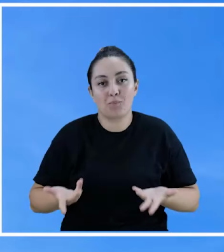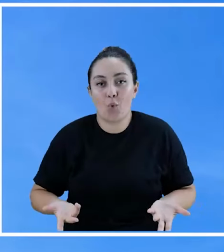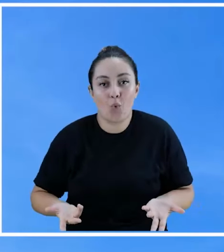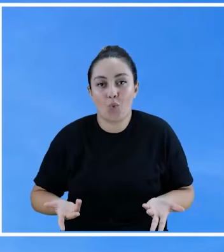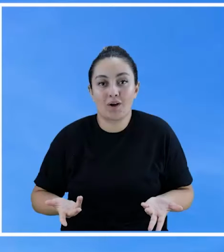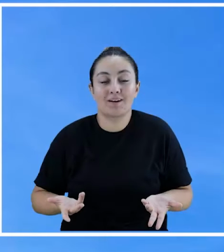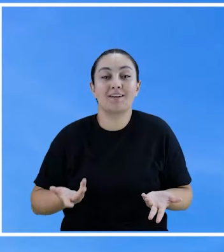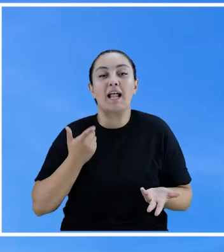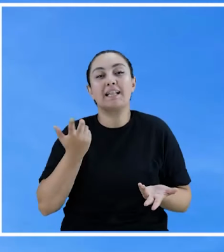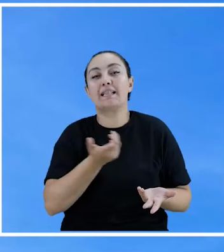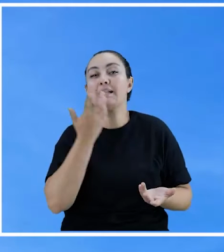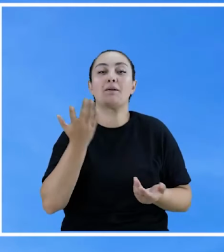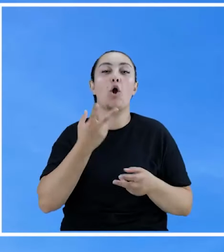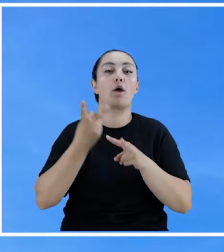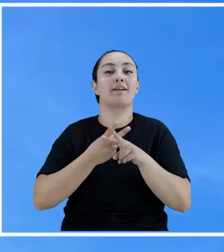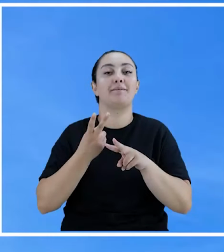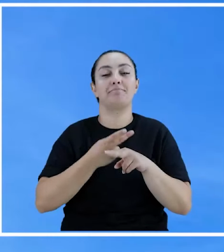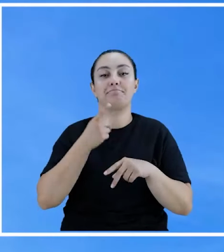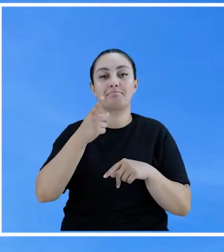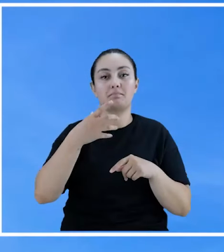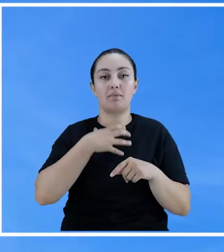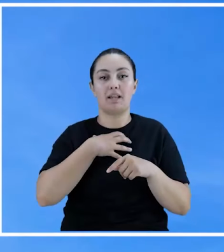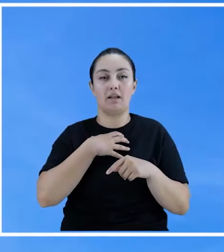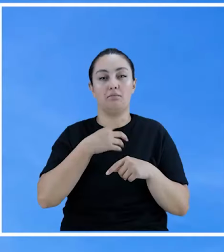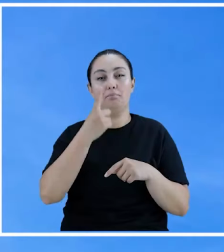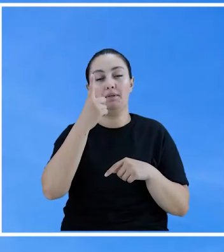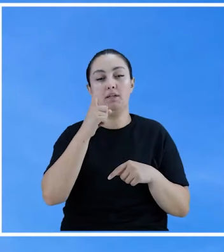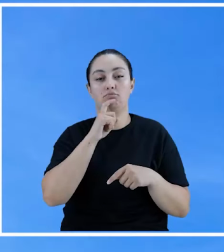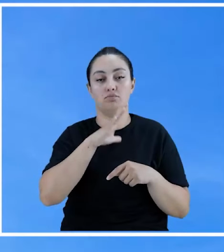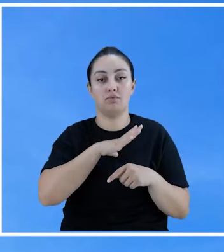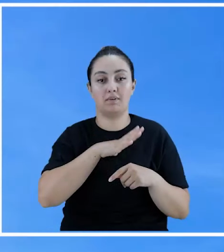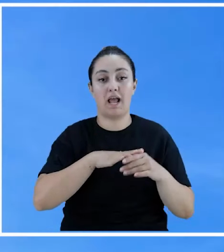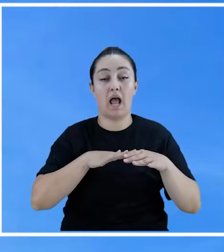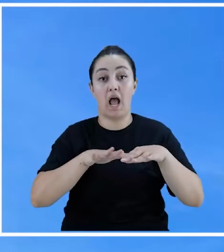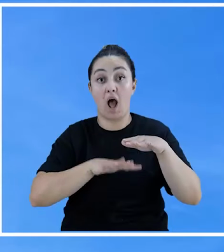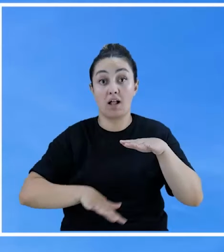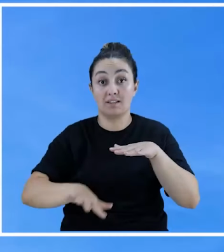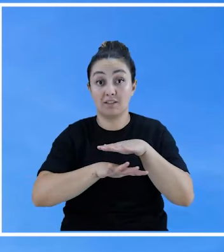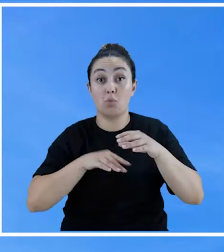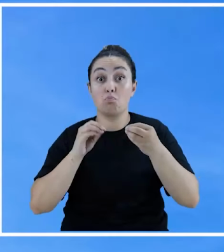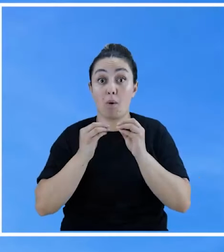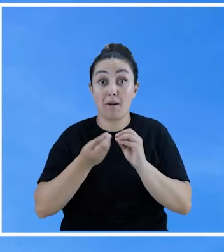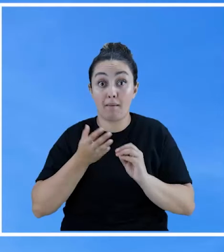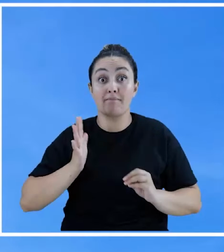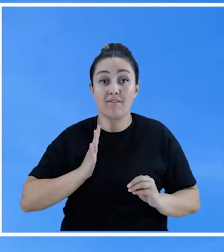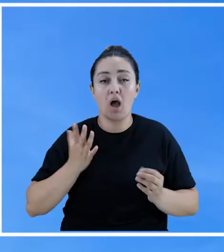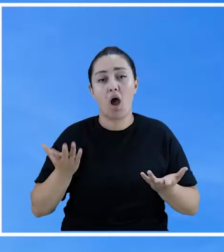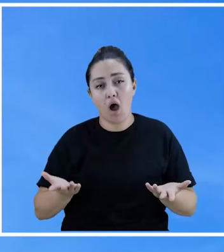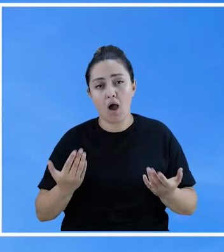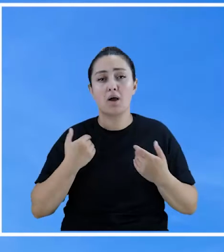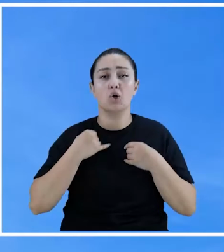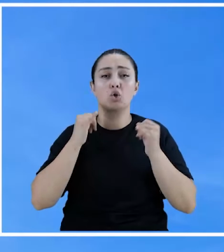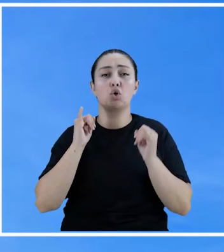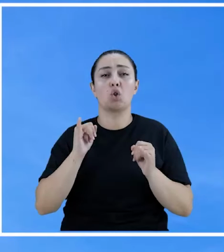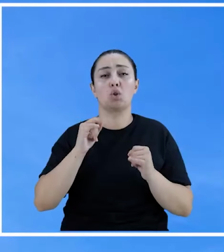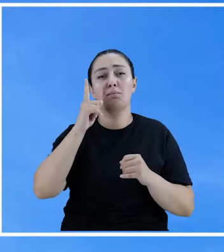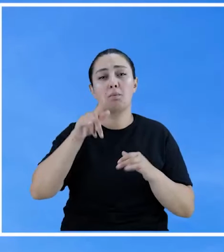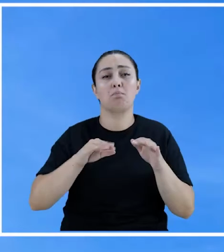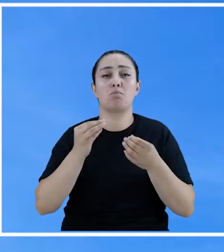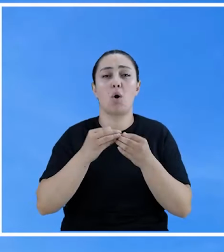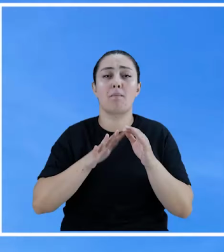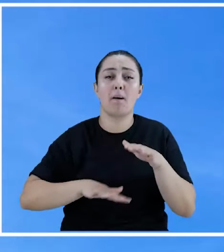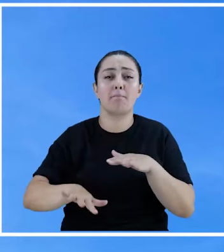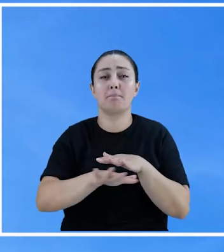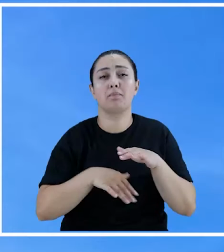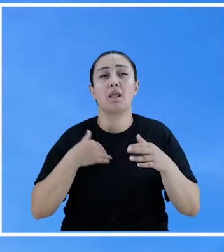yok. Yani şöyle yapabilir, zemin etüdü sizin mevcut bir binanız vardır. Altındaki zemin işte problemli bir zemindir. Aa ben kötü bir